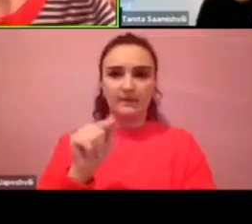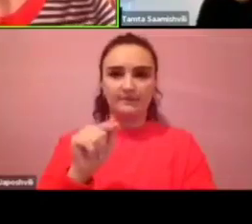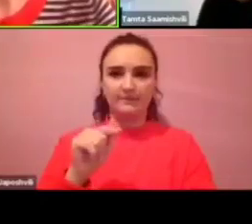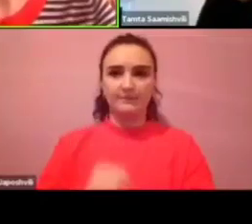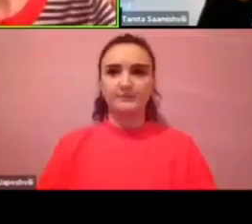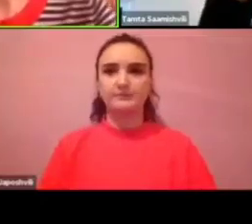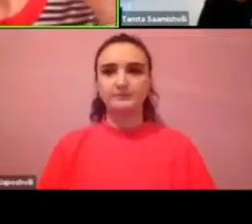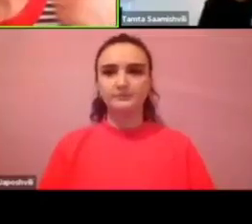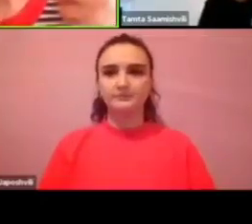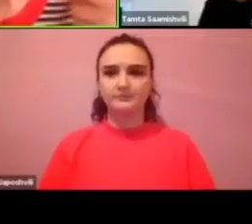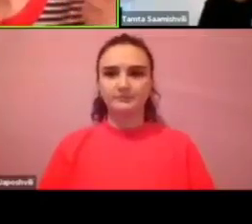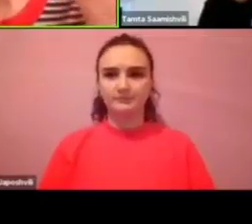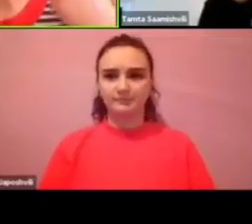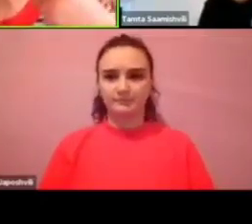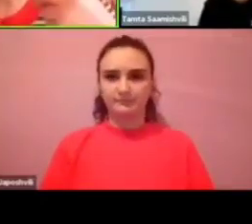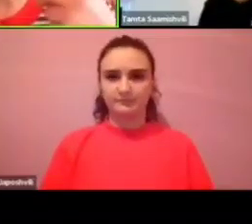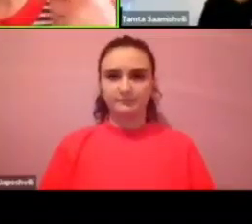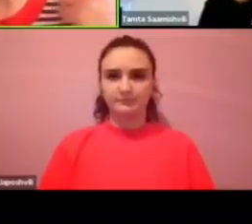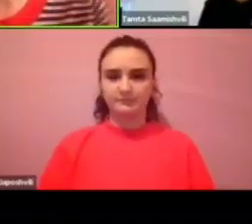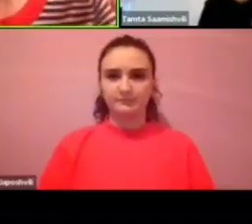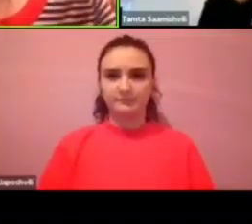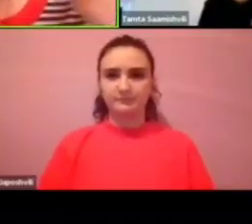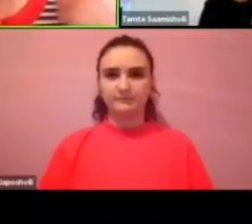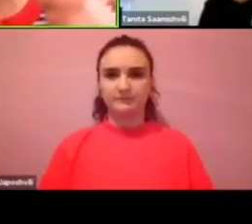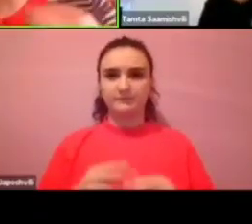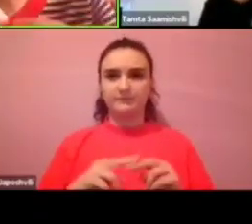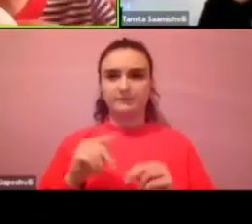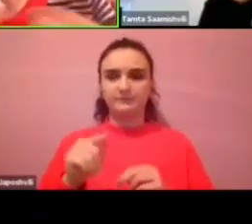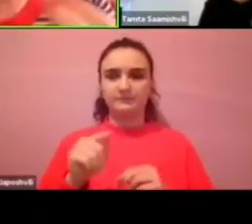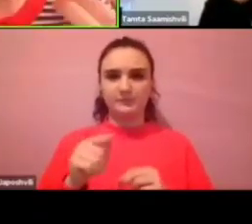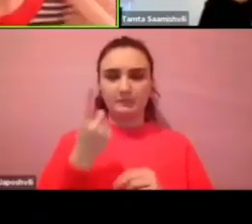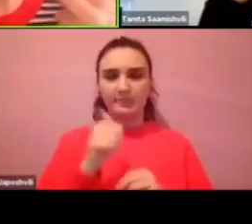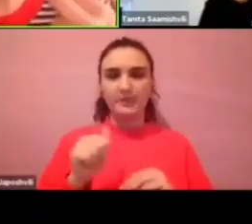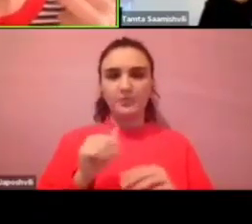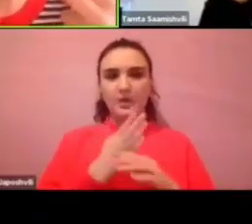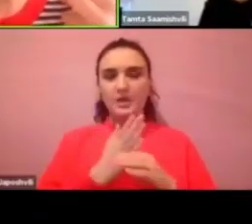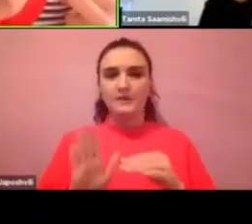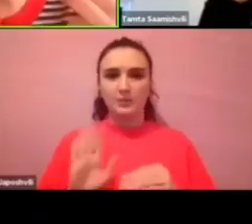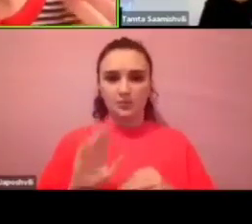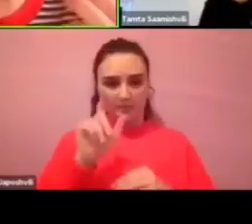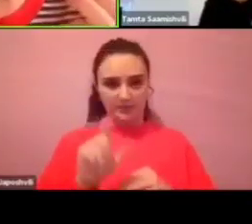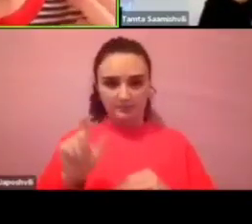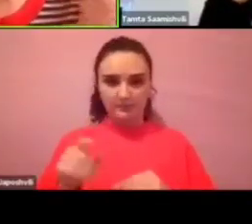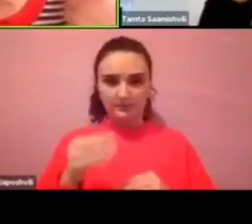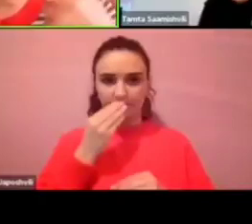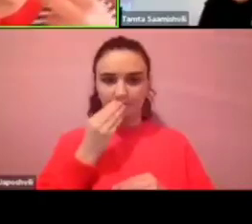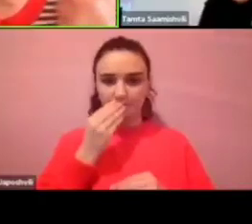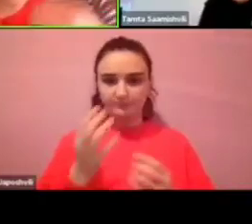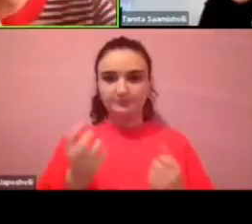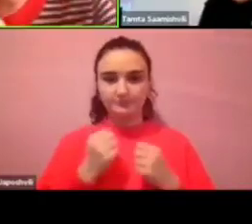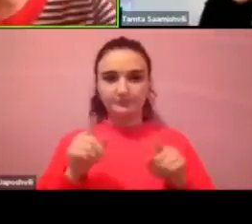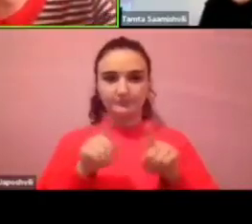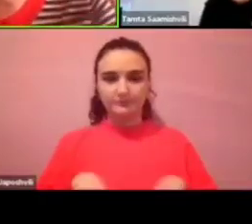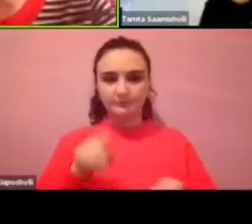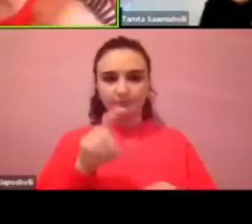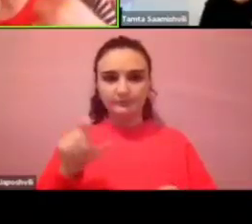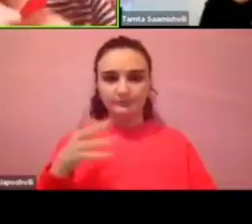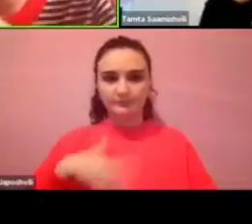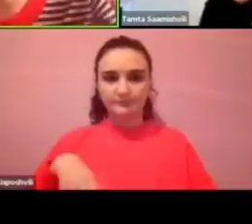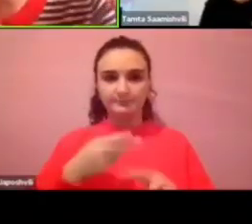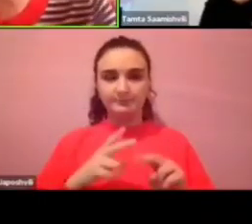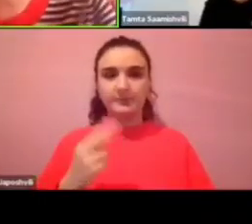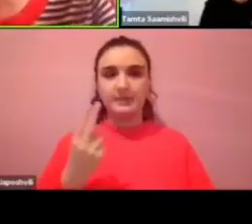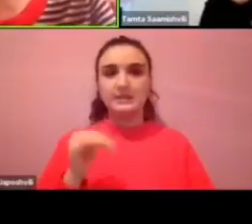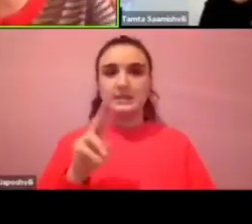არის. იგივე შეგვიძლია ჩვენ თქვა ტრიპტოფანი მარტო კი არ გამომუშავდება, ადამიანი კი საკვებიდანაც ვიღებთ, ადამიანები ჩვენ ამ ცილას,